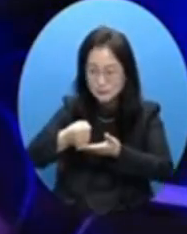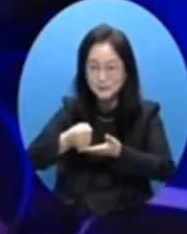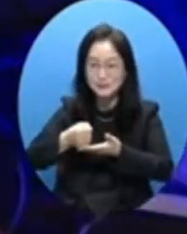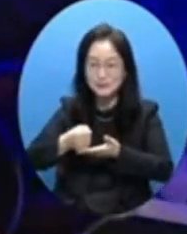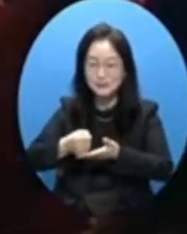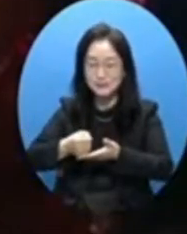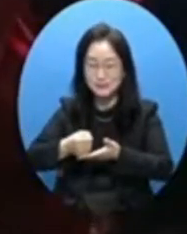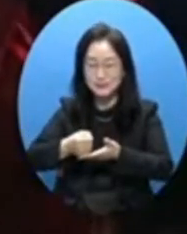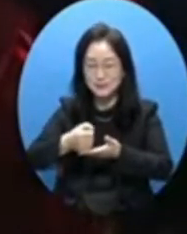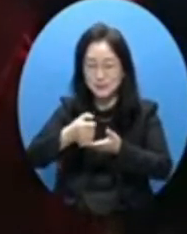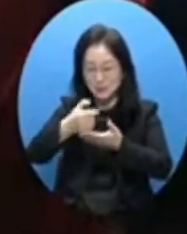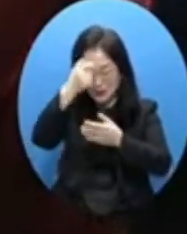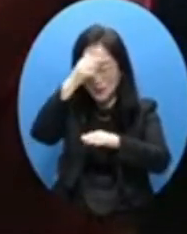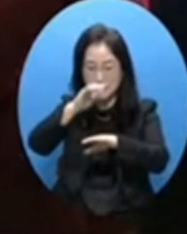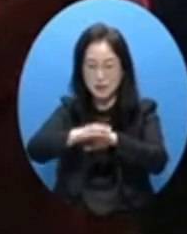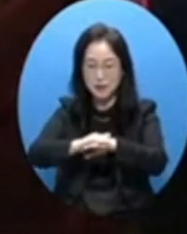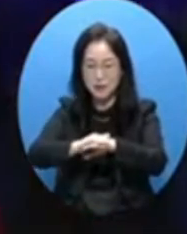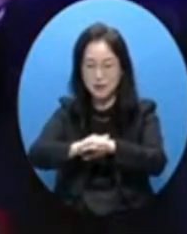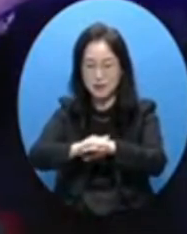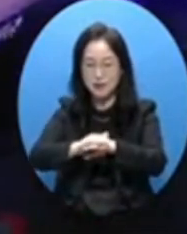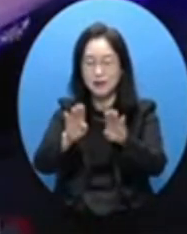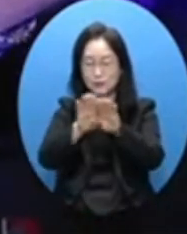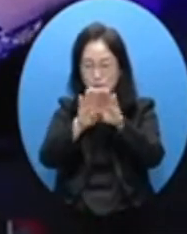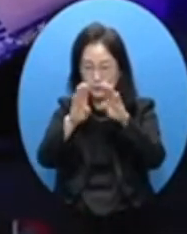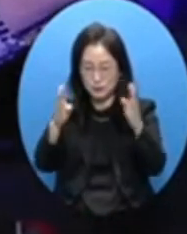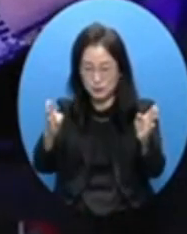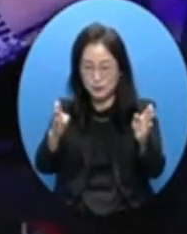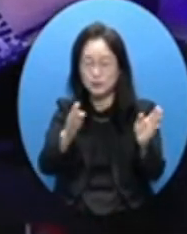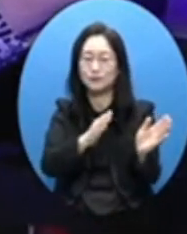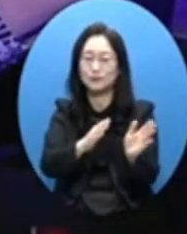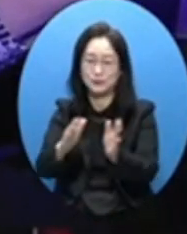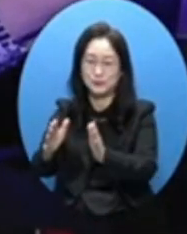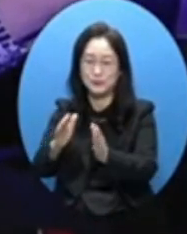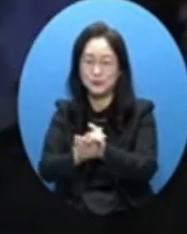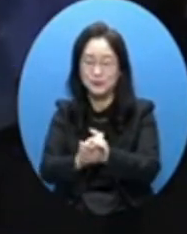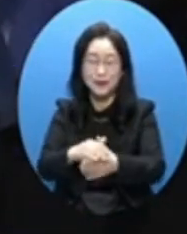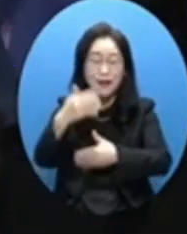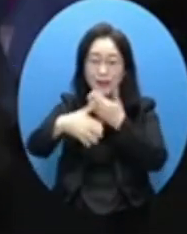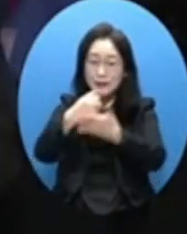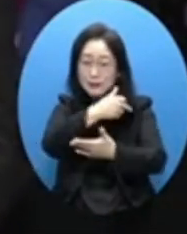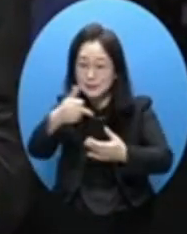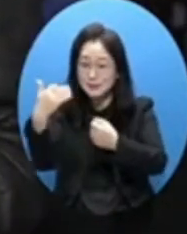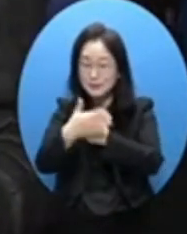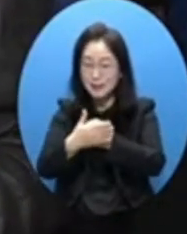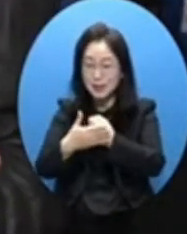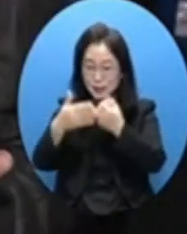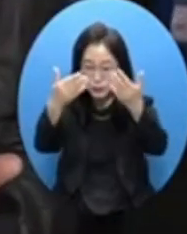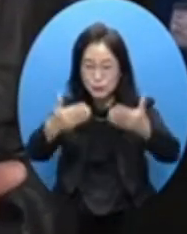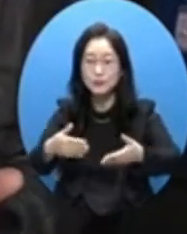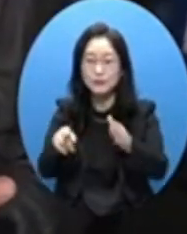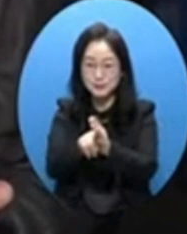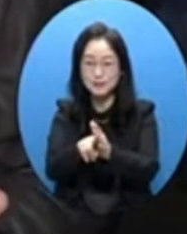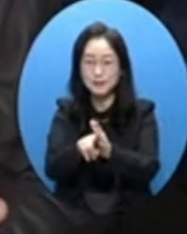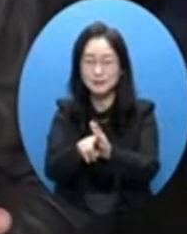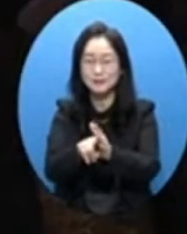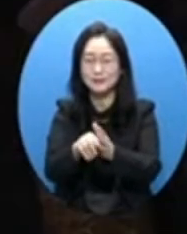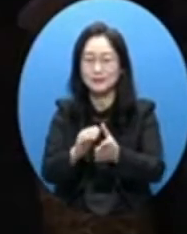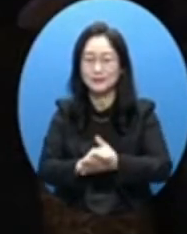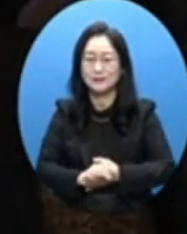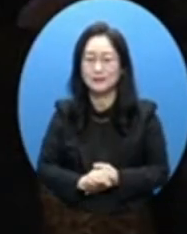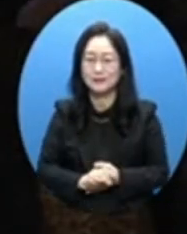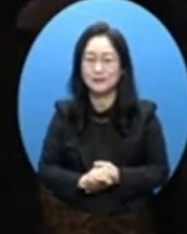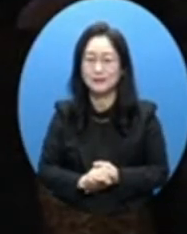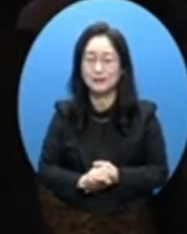이 성애를 유치해서 인도하게 됐는데 하나님께서 큰 은혜를 우리에게 보여줄 줄로 믿습니다